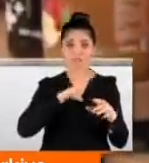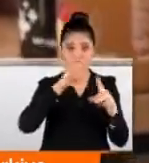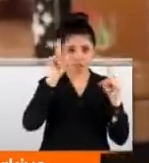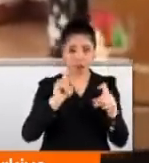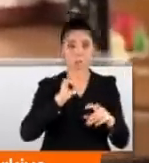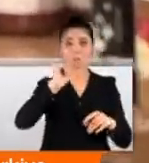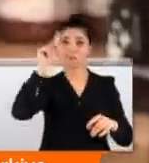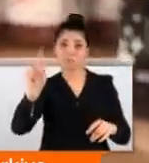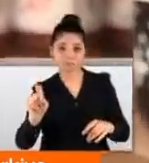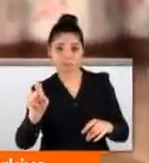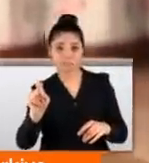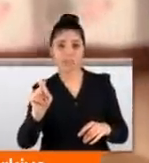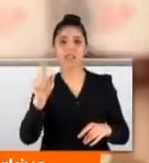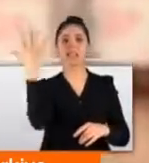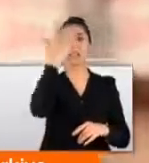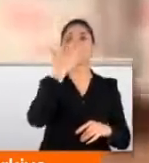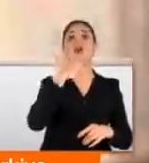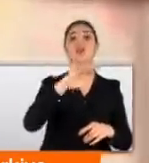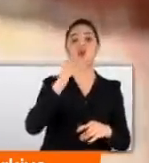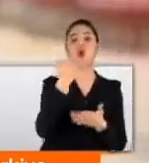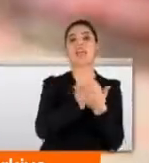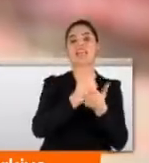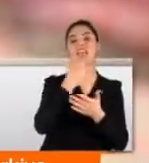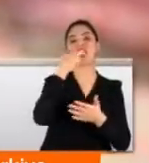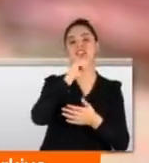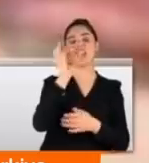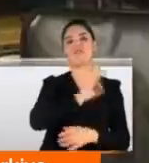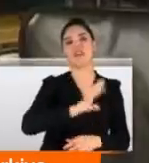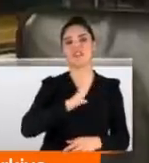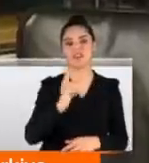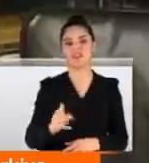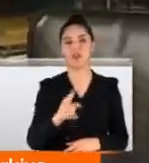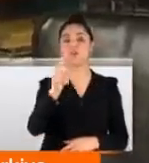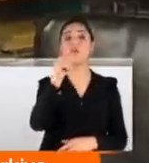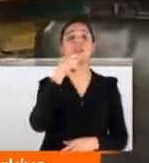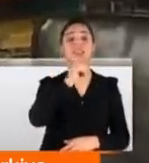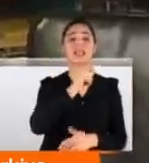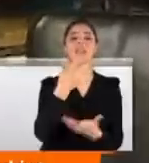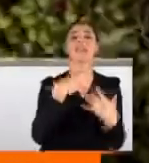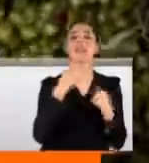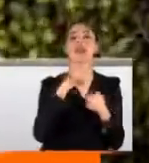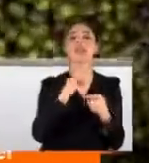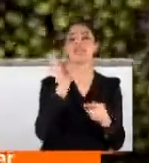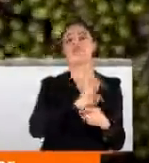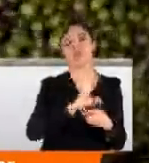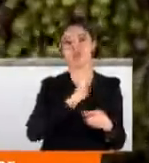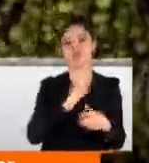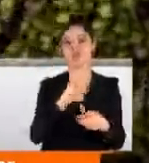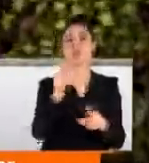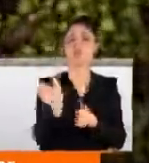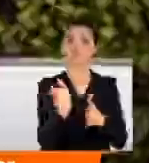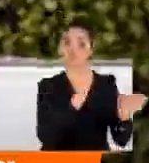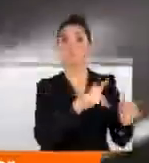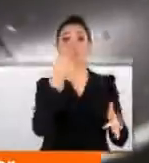diye soracak olursanız siyahın yok ama yeşil zeytinin faydası var. Bu zeytin sağlık için son derece faydalıdır. Bunun yanında